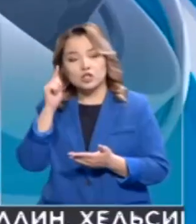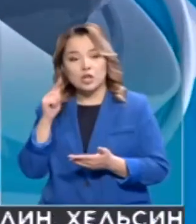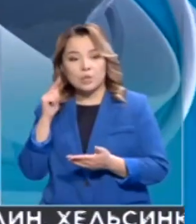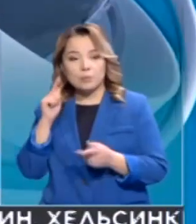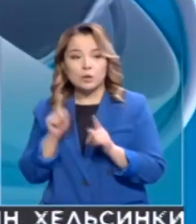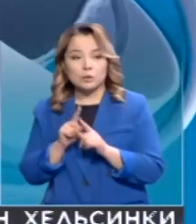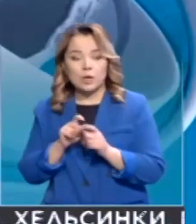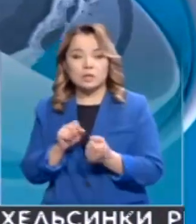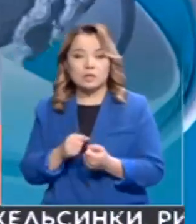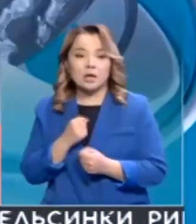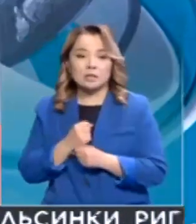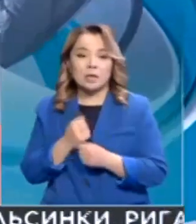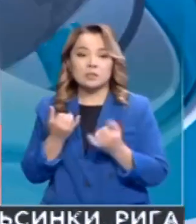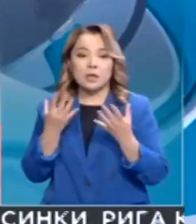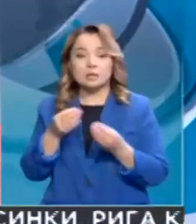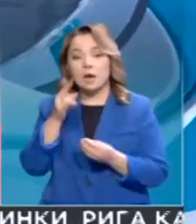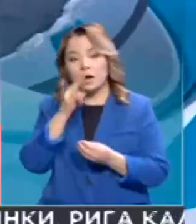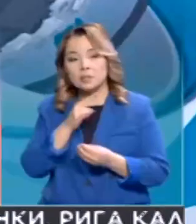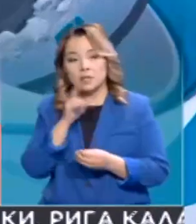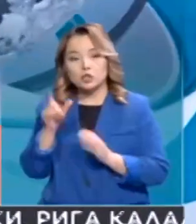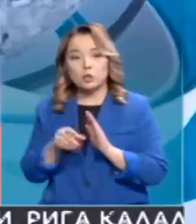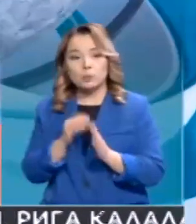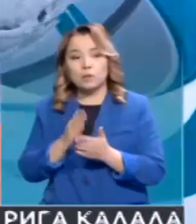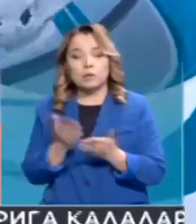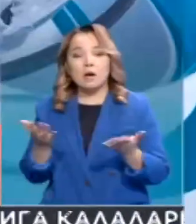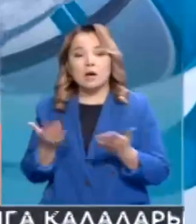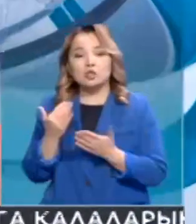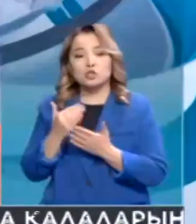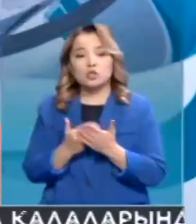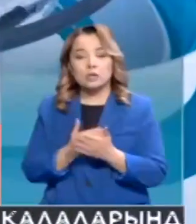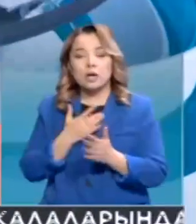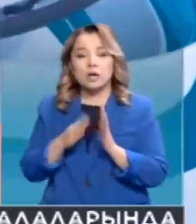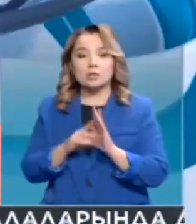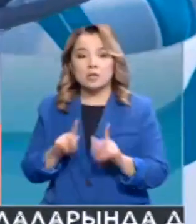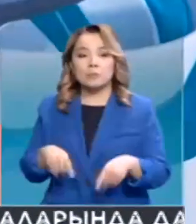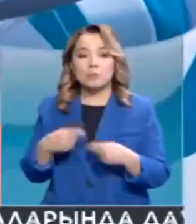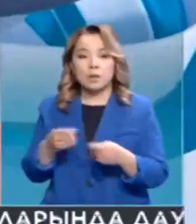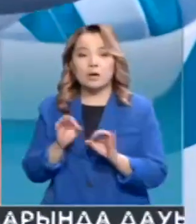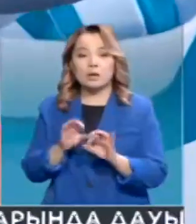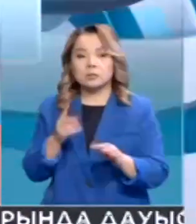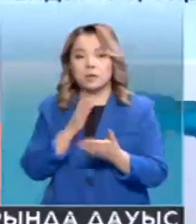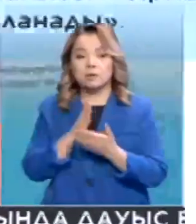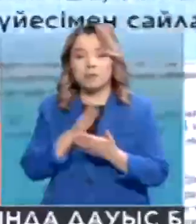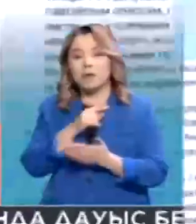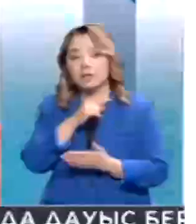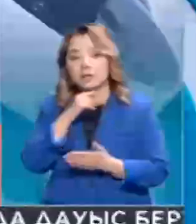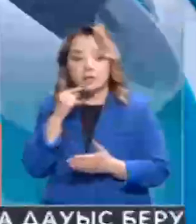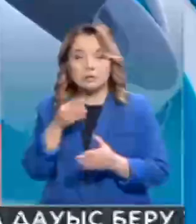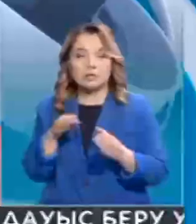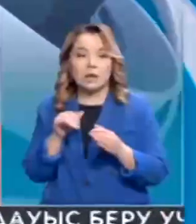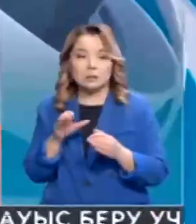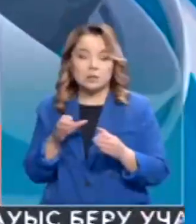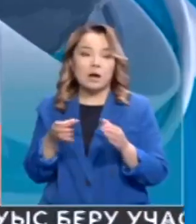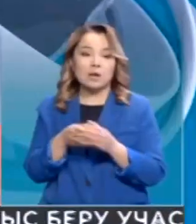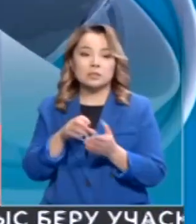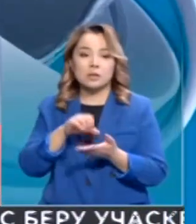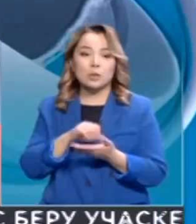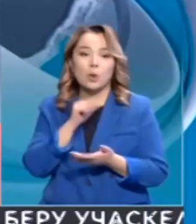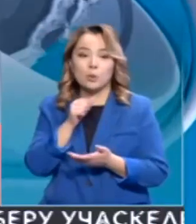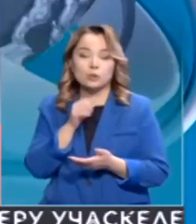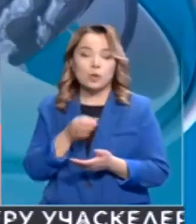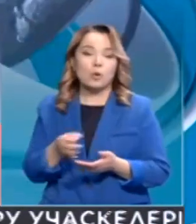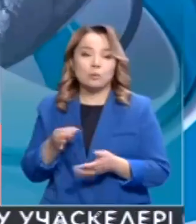Әзербайжанның тренд басылымы болса, бүгін Қазақстанда депутаттардың қандай жүйемен сайланатынын түсіндіруге тырысса, Ресейдің ТАСС агенттігі Қостанай